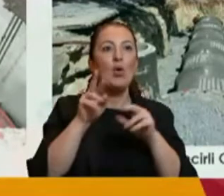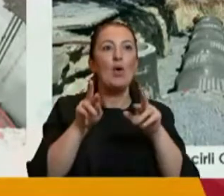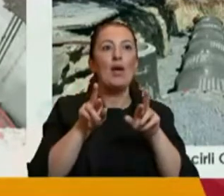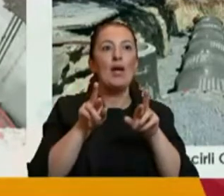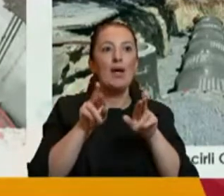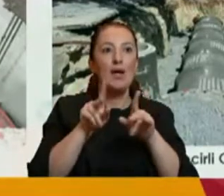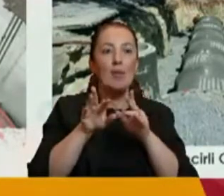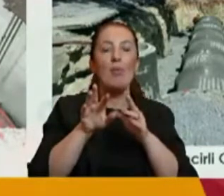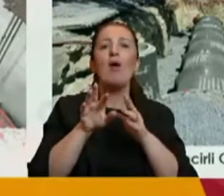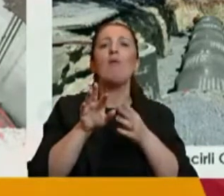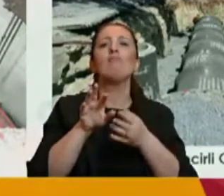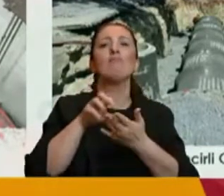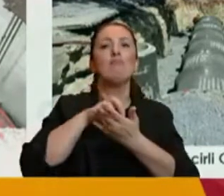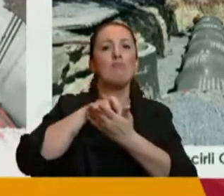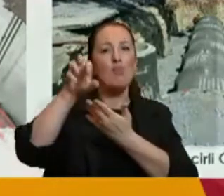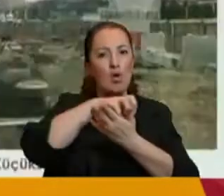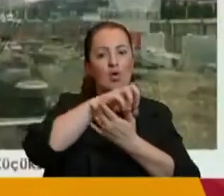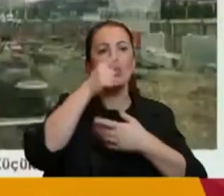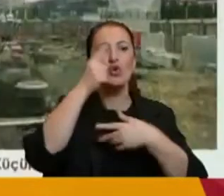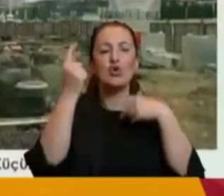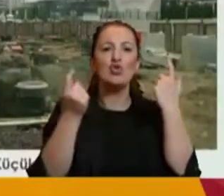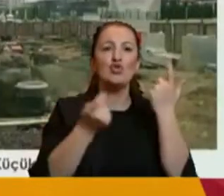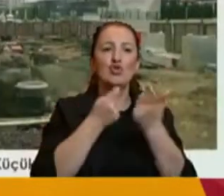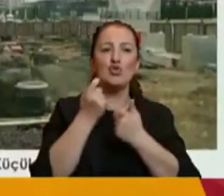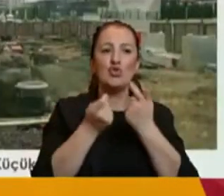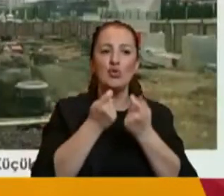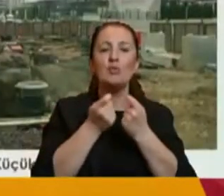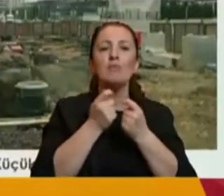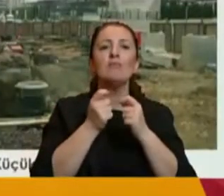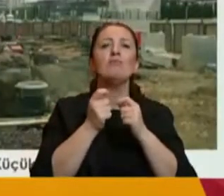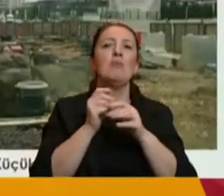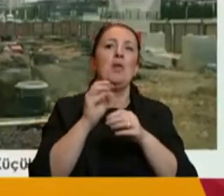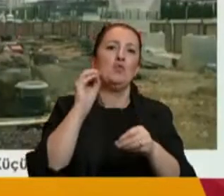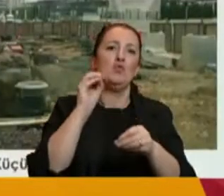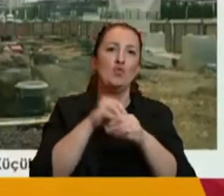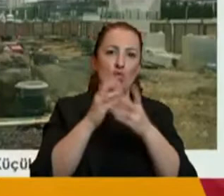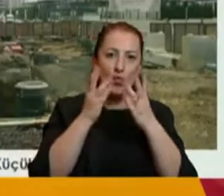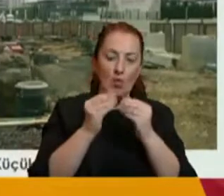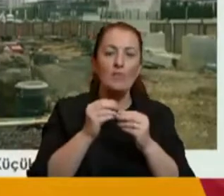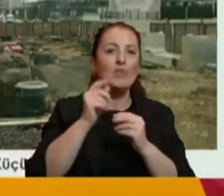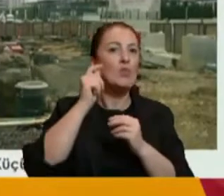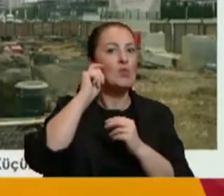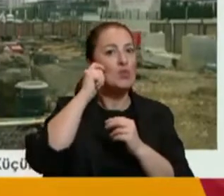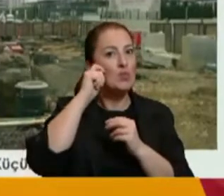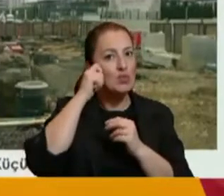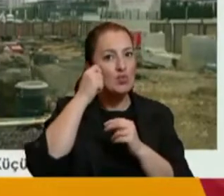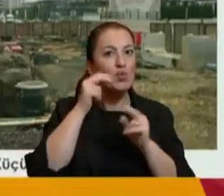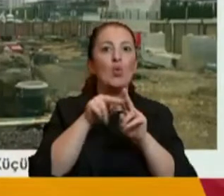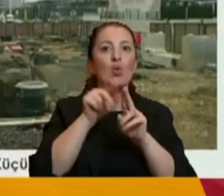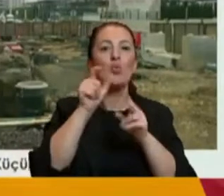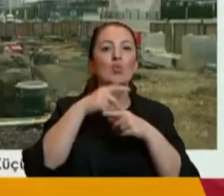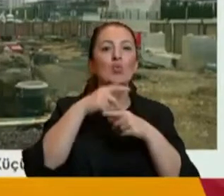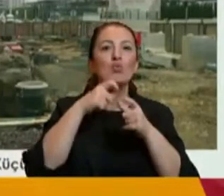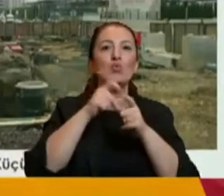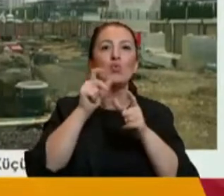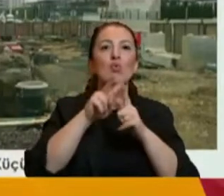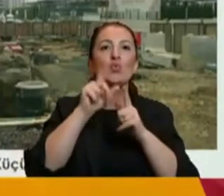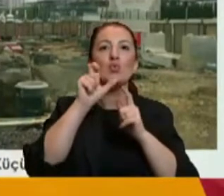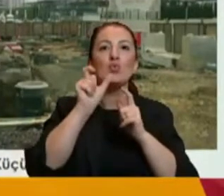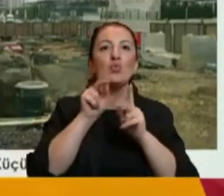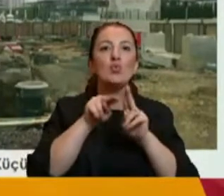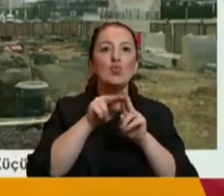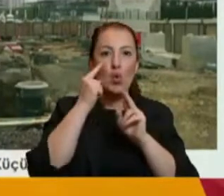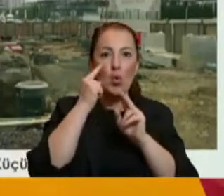bölgelerde de çalışmalarımız tamamlandı Üsküdar Kuzguncuk Say kollektörün ü